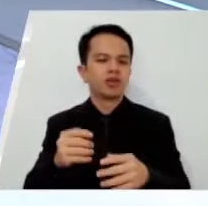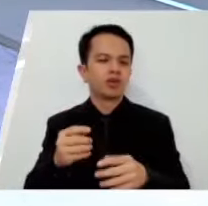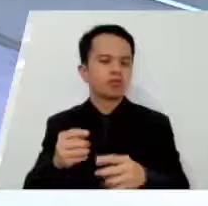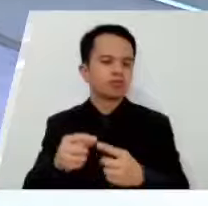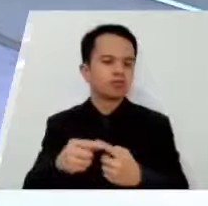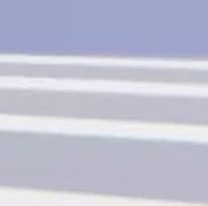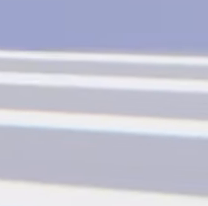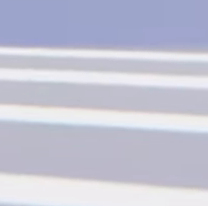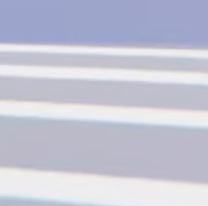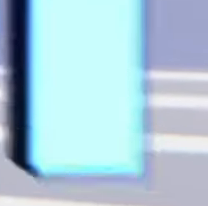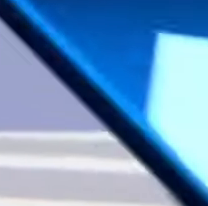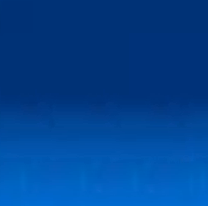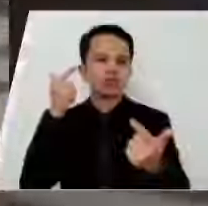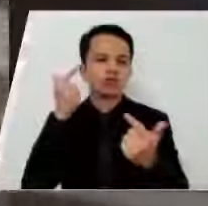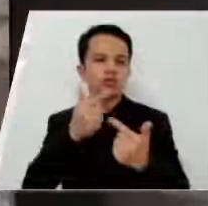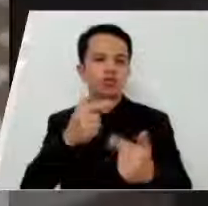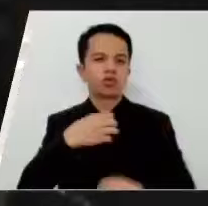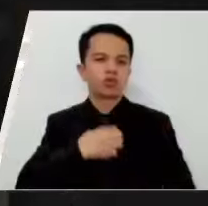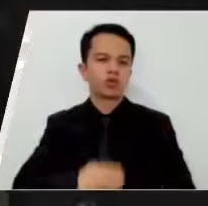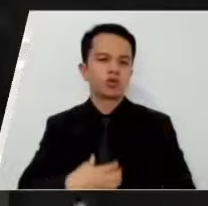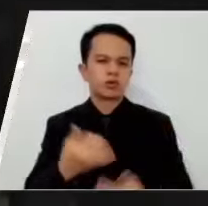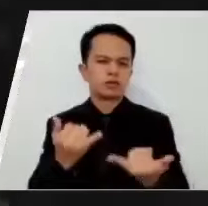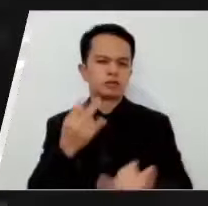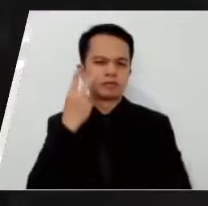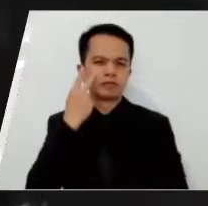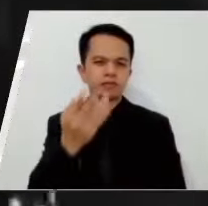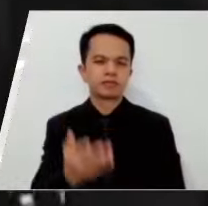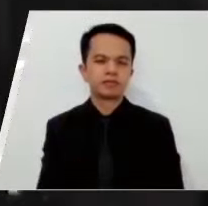Saksi si Katatibayan.